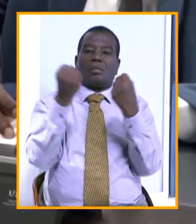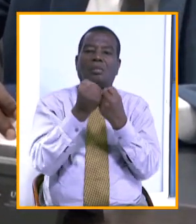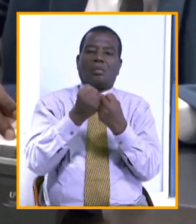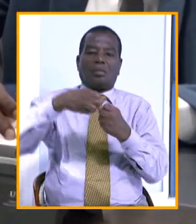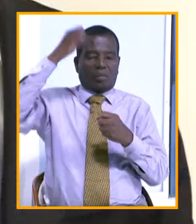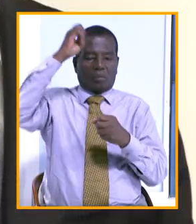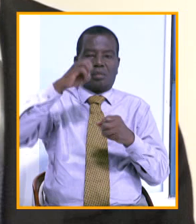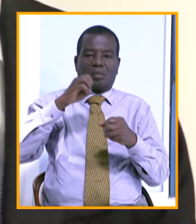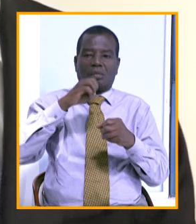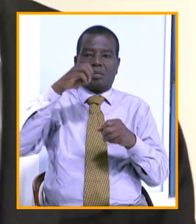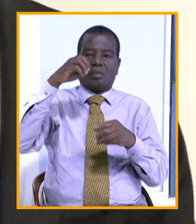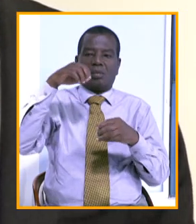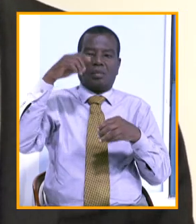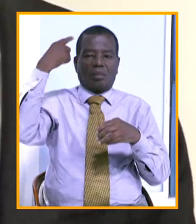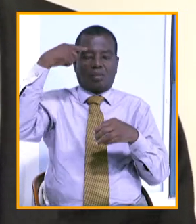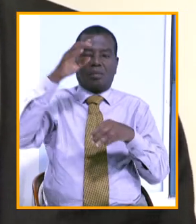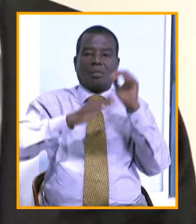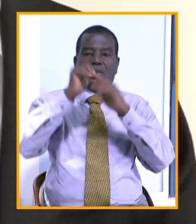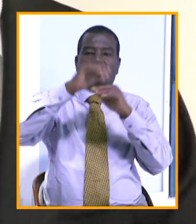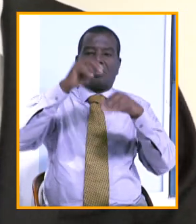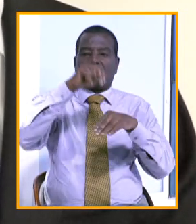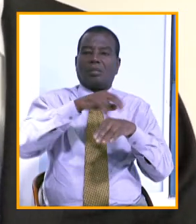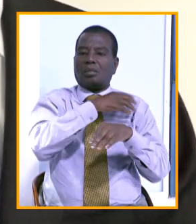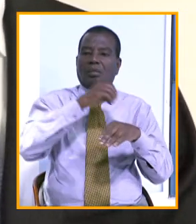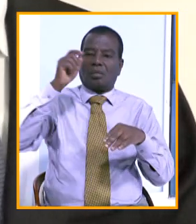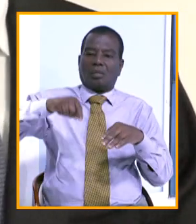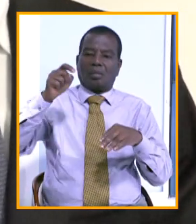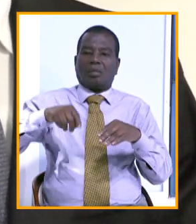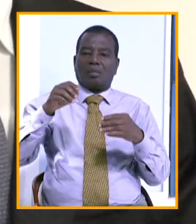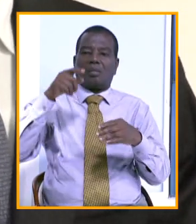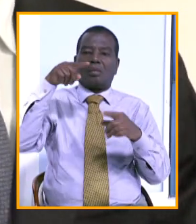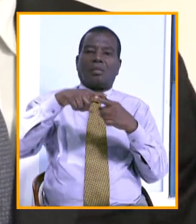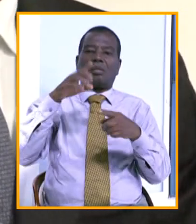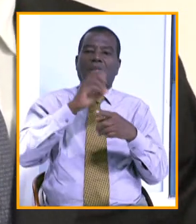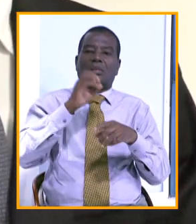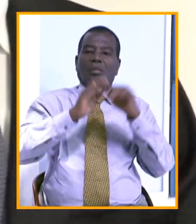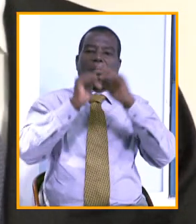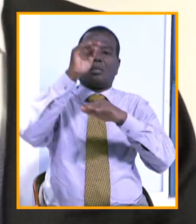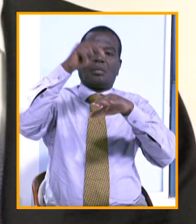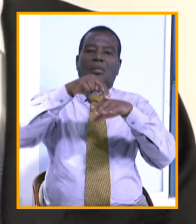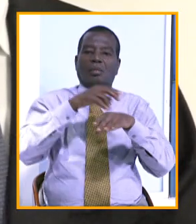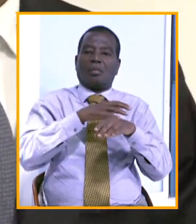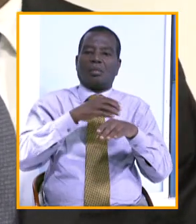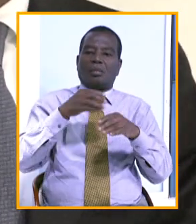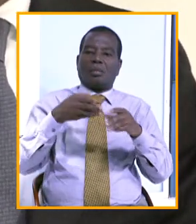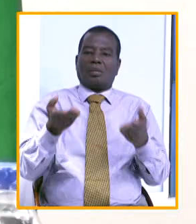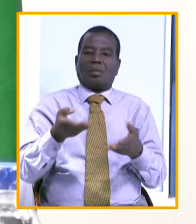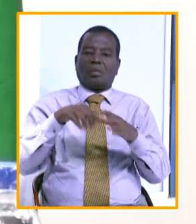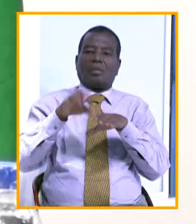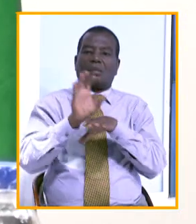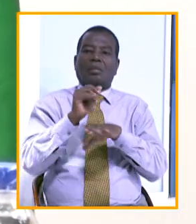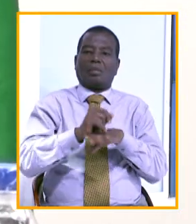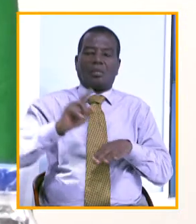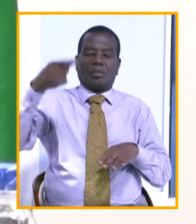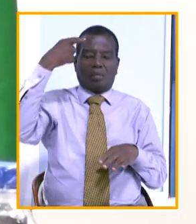égyptiennes ici dans le domaine de la construction et du matériel nécessaire à la construction donc ici en Côte d'Ivoire.